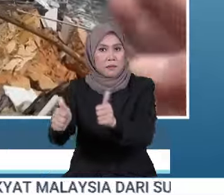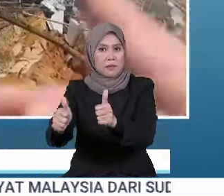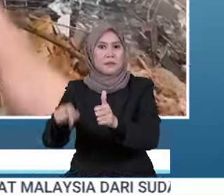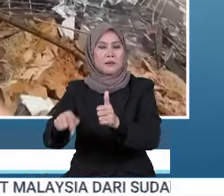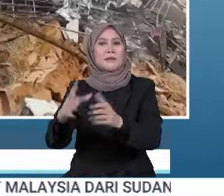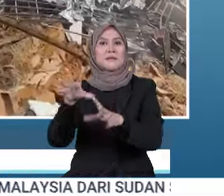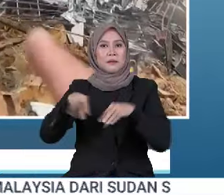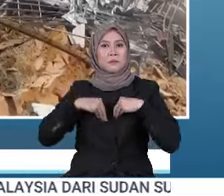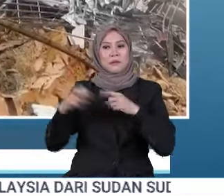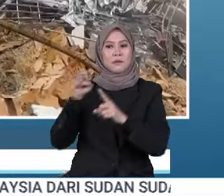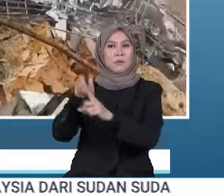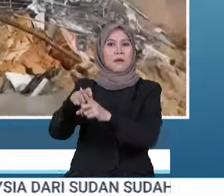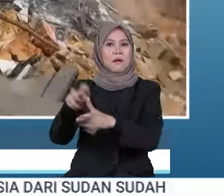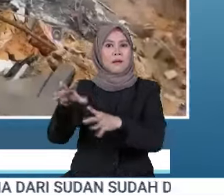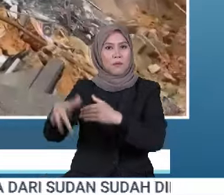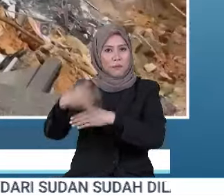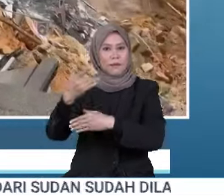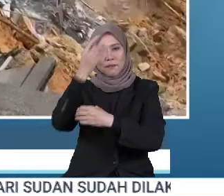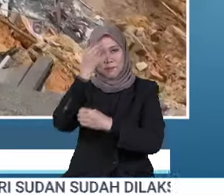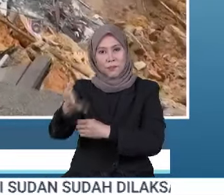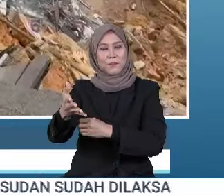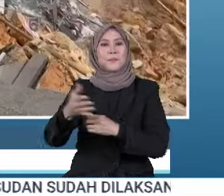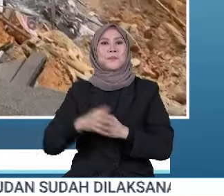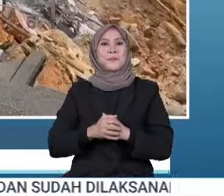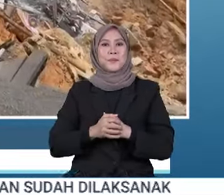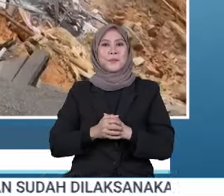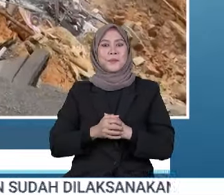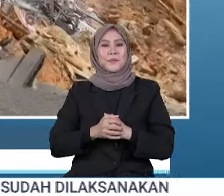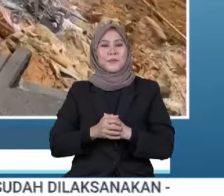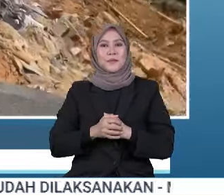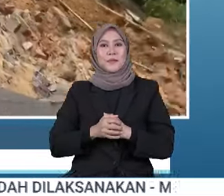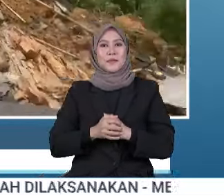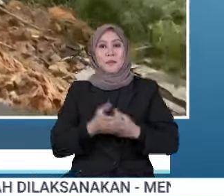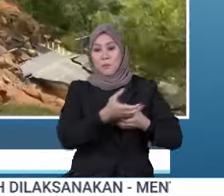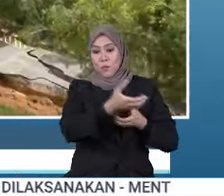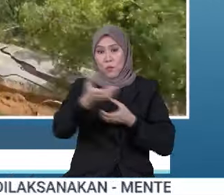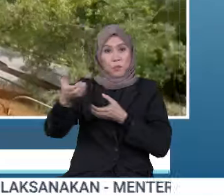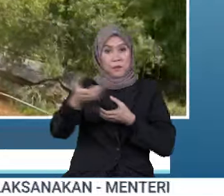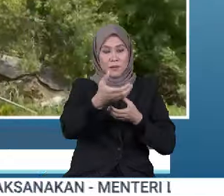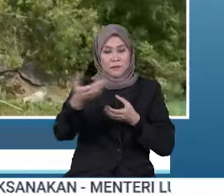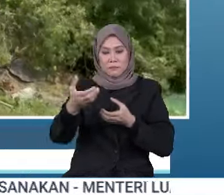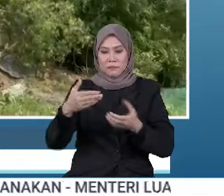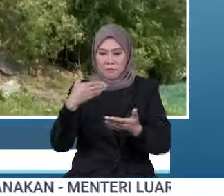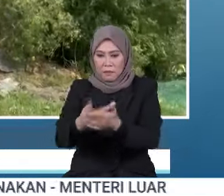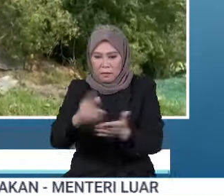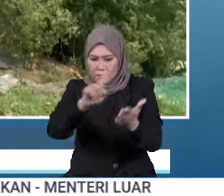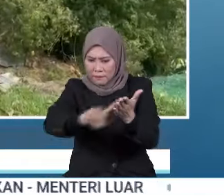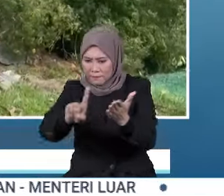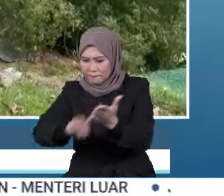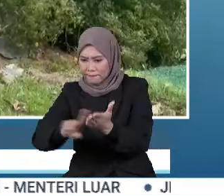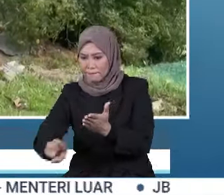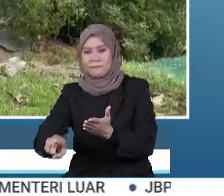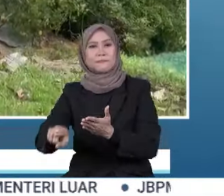menerima maklumat awal dan Apabila ketibaan pihak Bomba dan jalankan siasatan